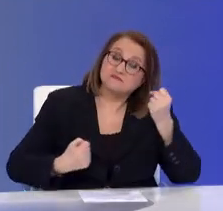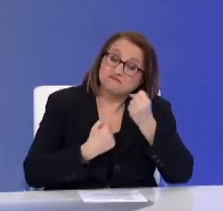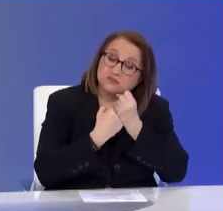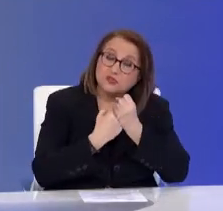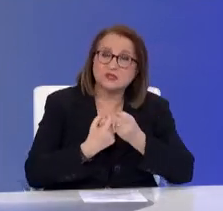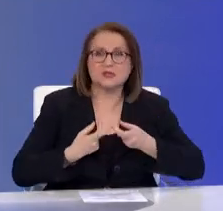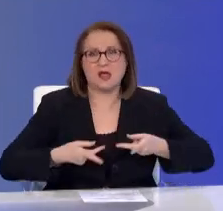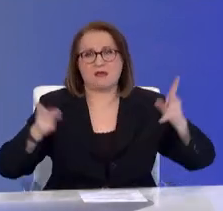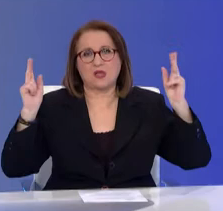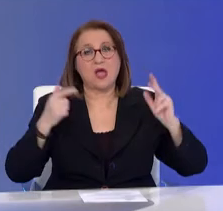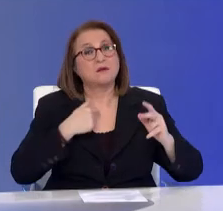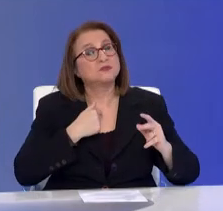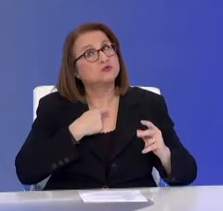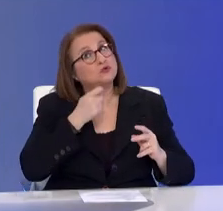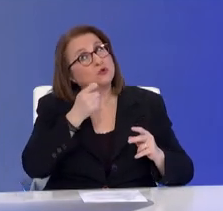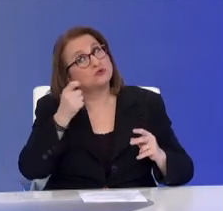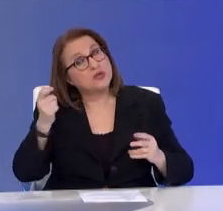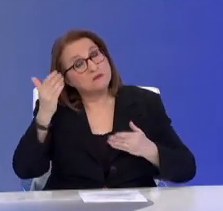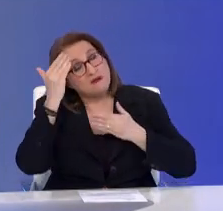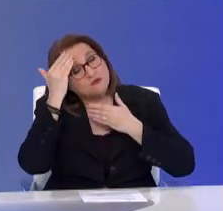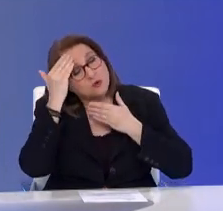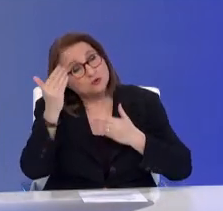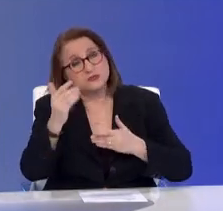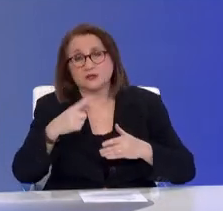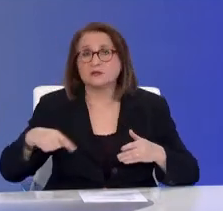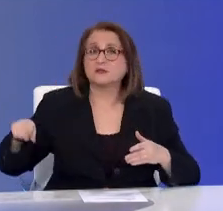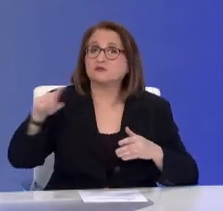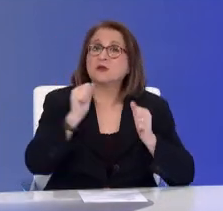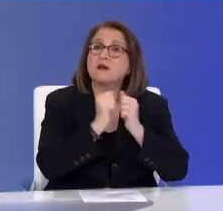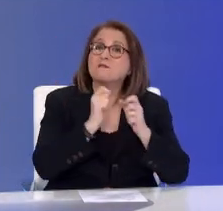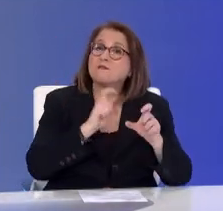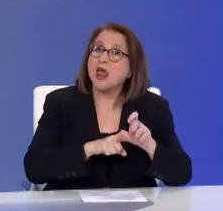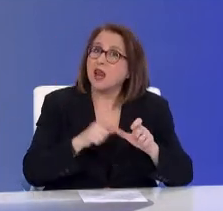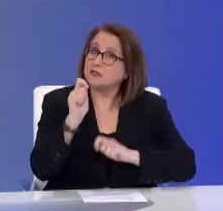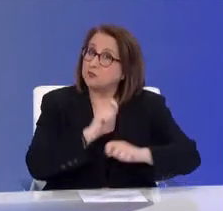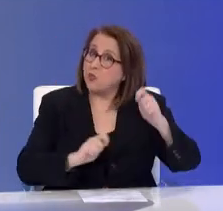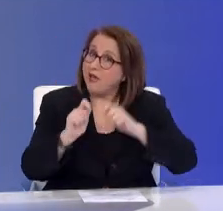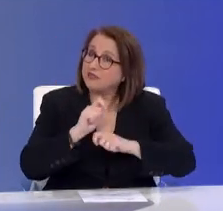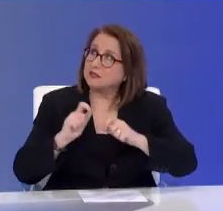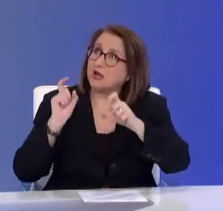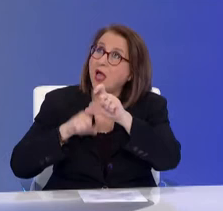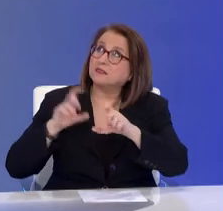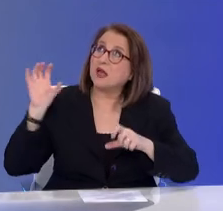στους φιλέλληνες, οι οποίοι δημιούργησαν διαφορετικές εταιρείες ανά τον κόσμο για να